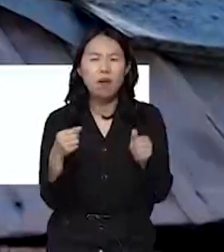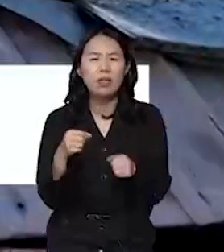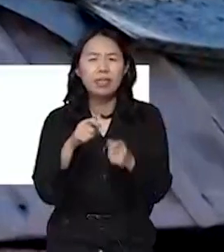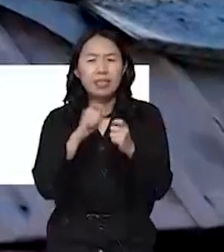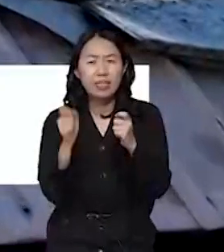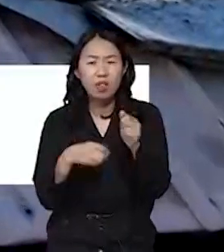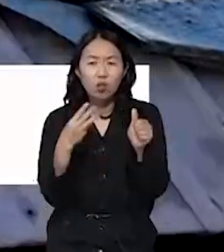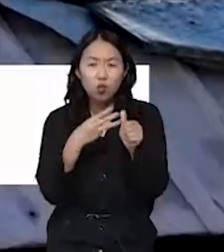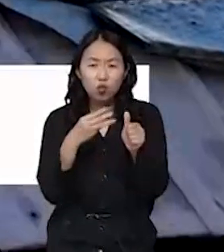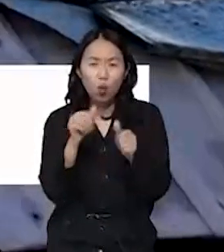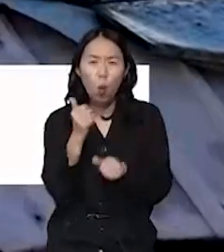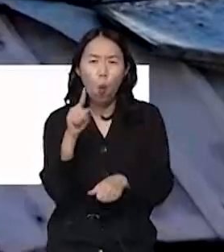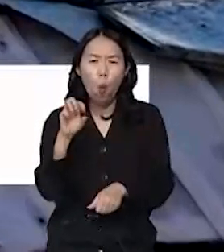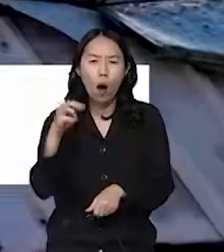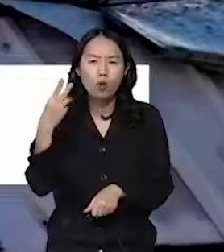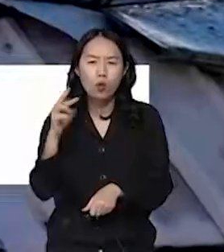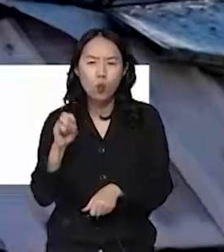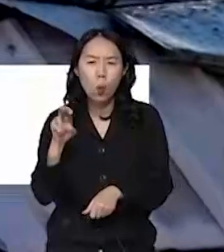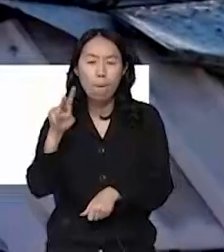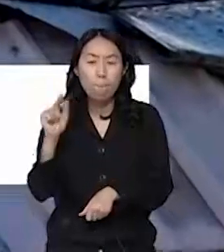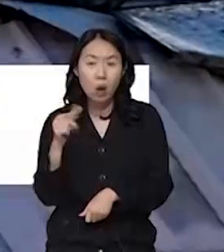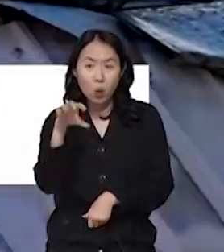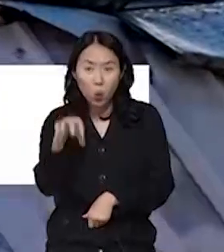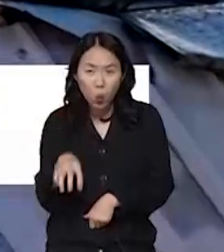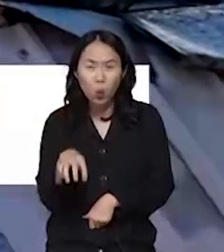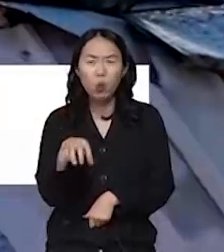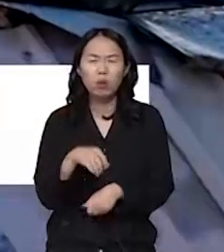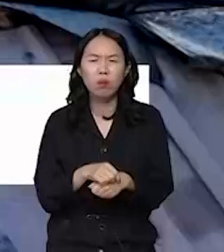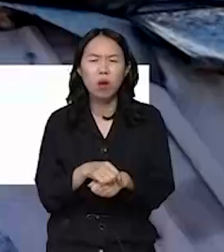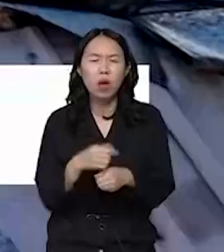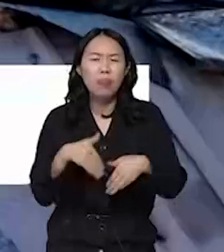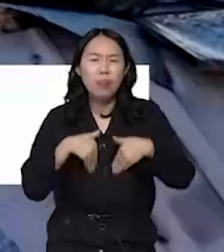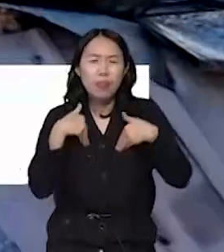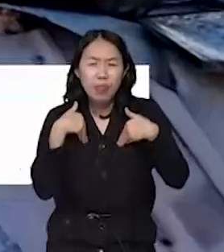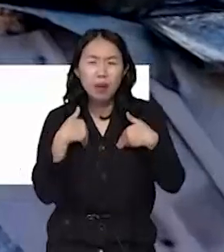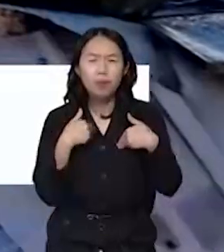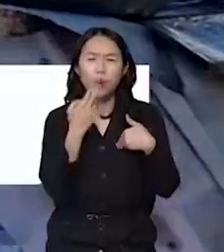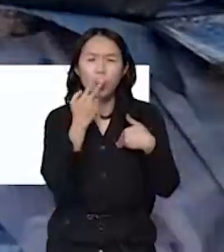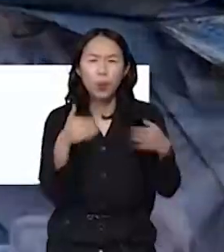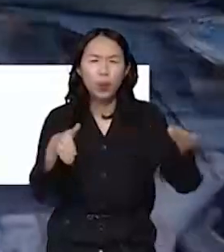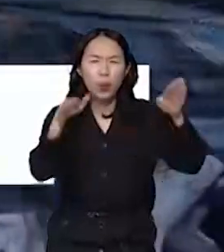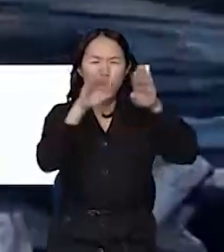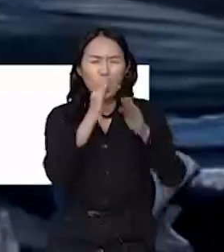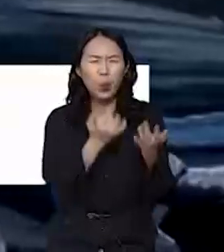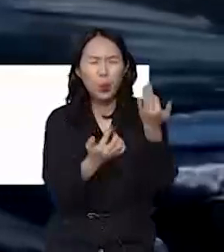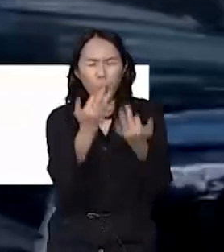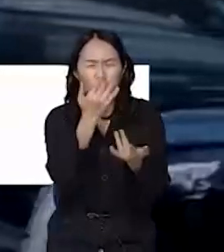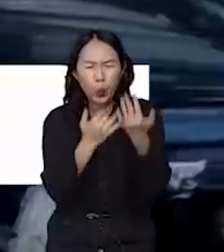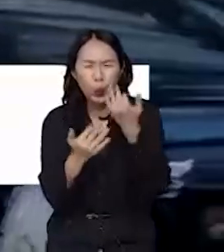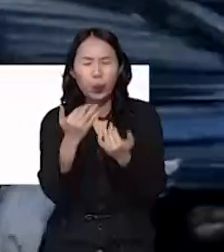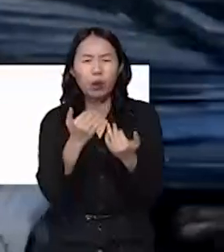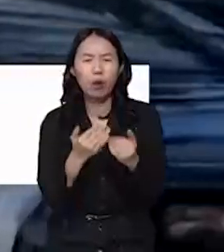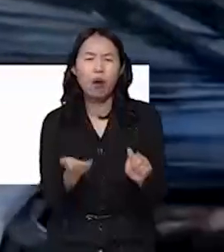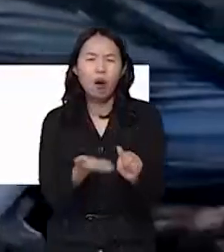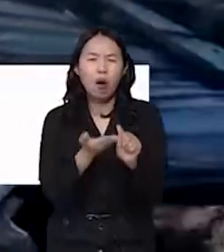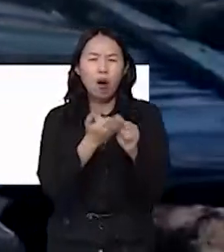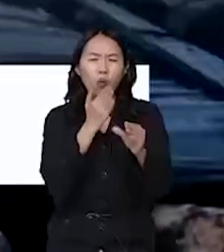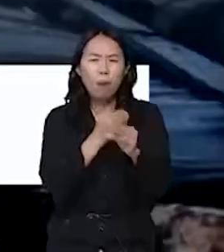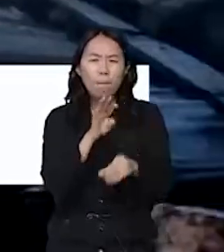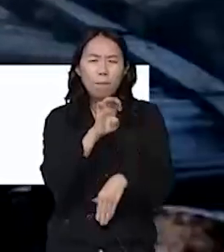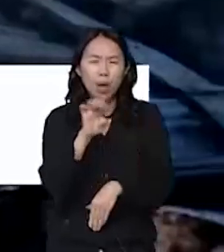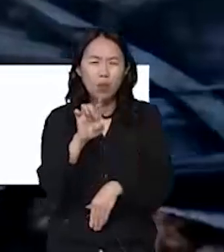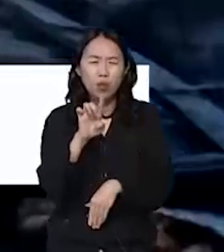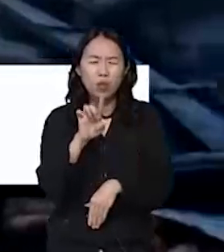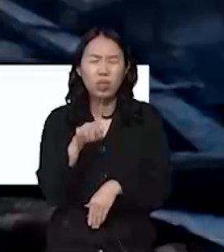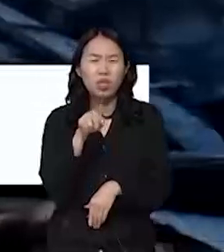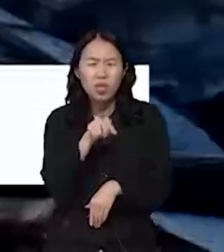한 파프리카 재배 요리온실에서 화재가 발생해 온실 2,458제곱미터가 탔고 재배 중이던 파프리카 30여